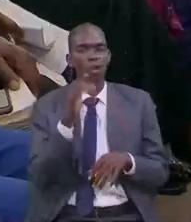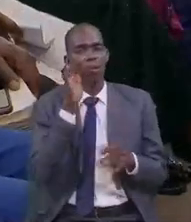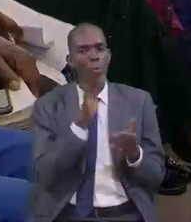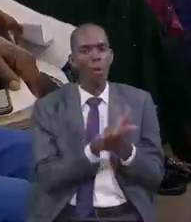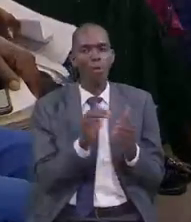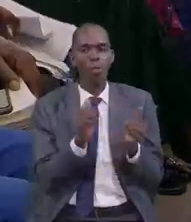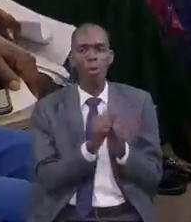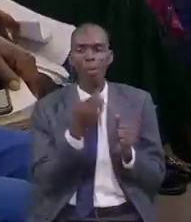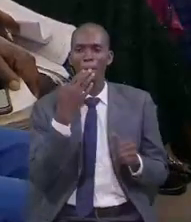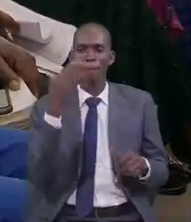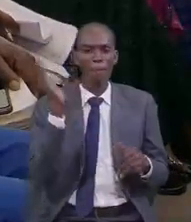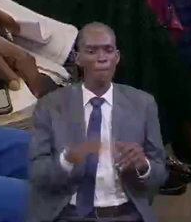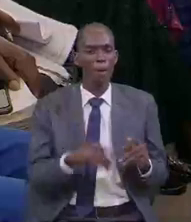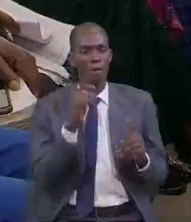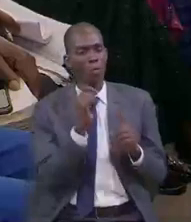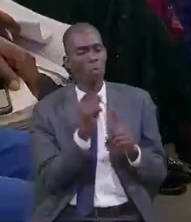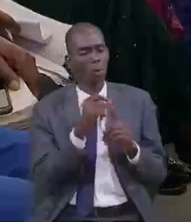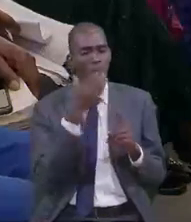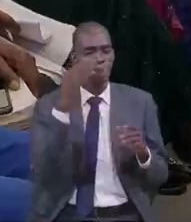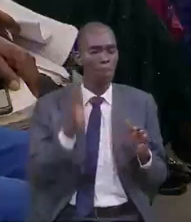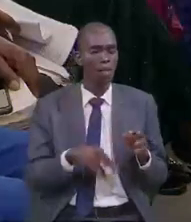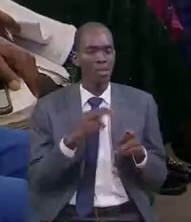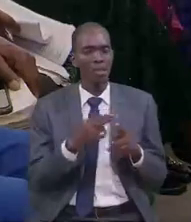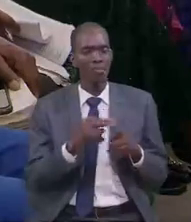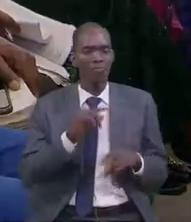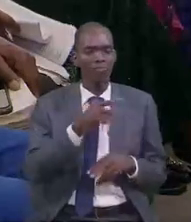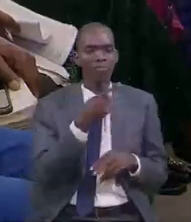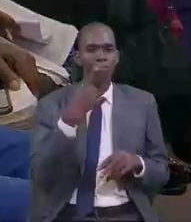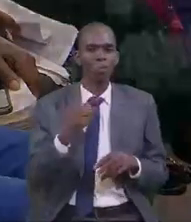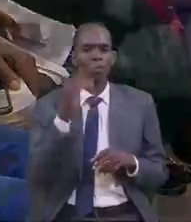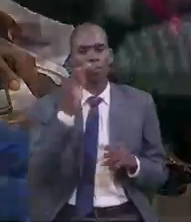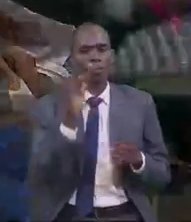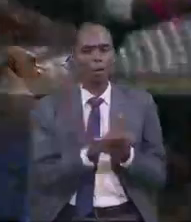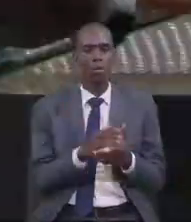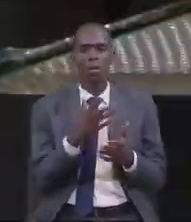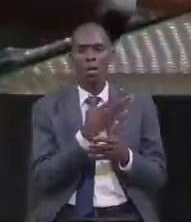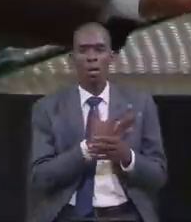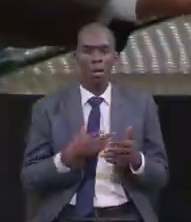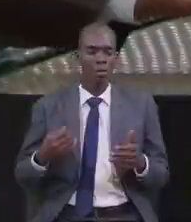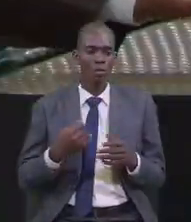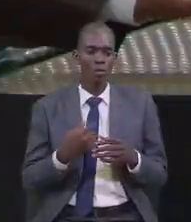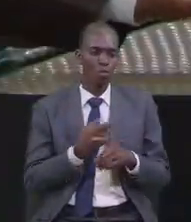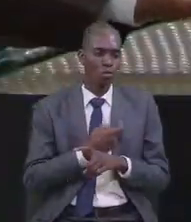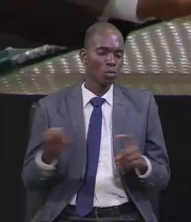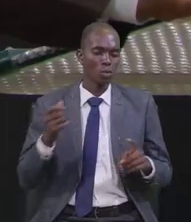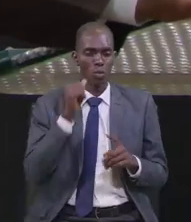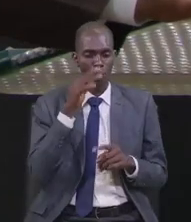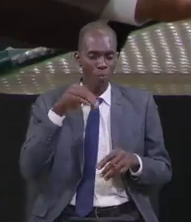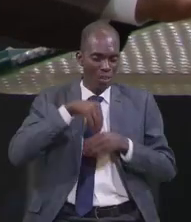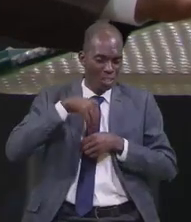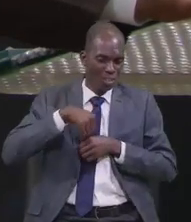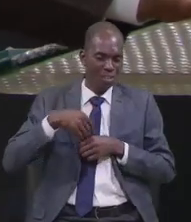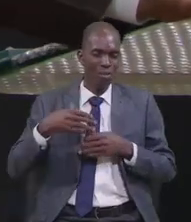appeler la femme d'un nom abusif, d'un nom moqueur, décourager la femme